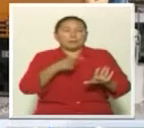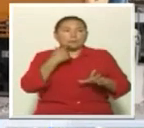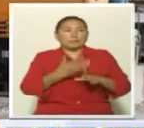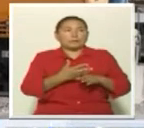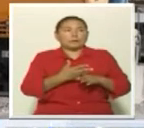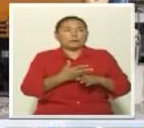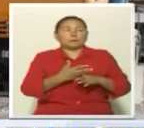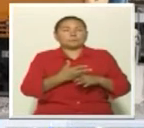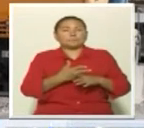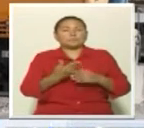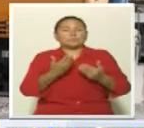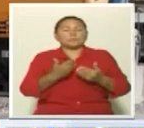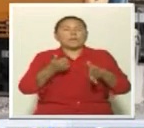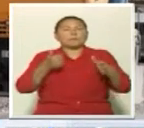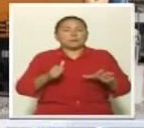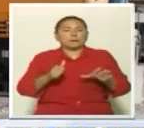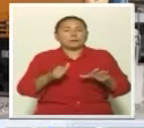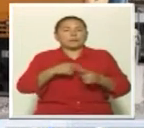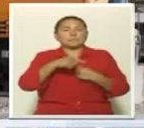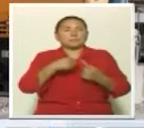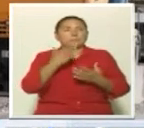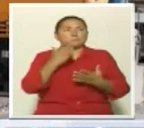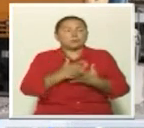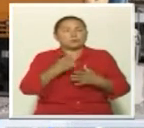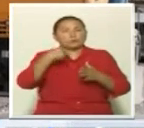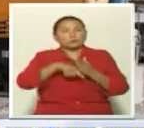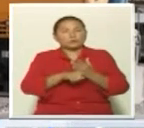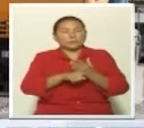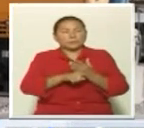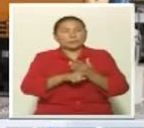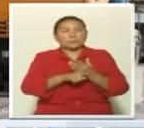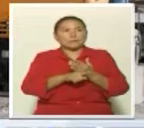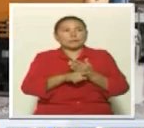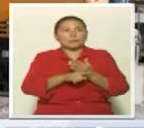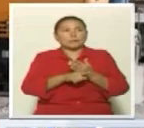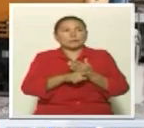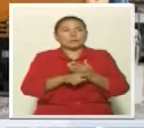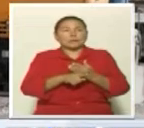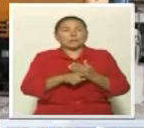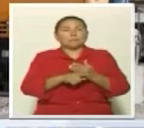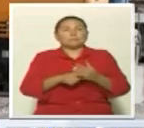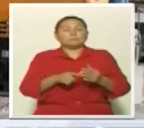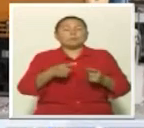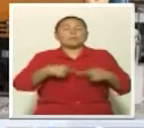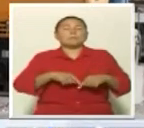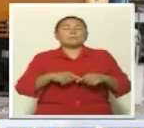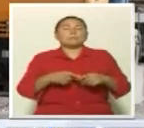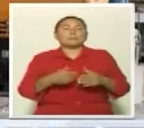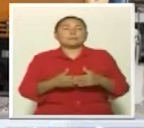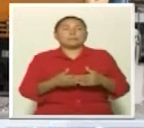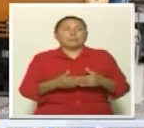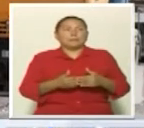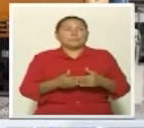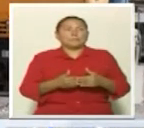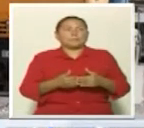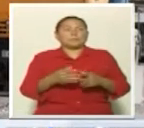бар, және де 6 жеке кәсіпкерлеріміз бар. Оның ішінде айта кететін болсақ, GP Строй Сервис мекемесінде қазіргі таңда ірі